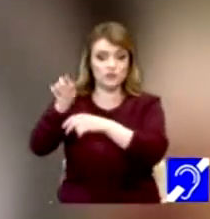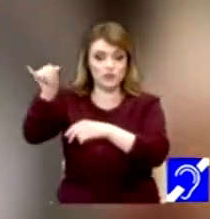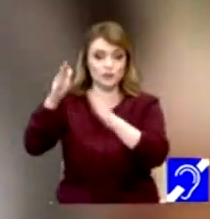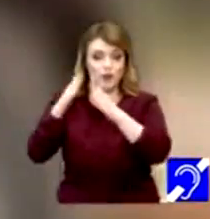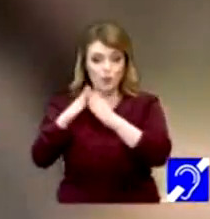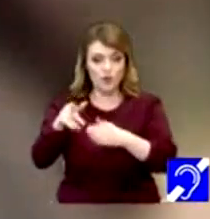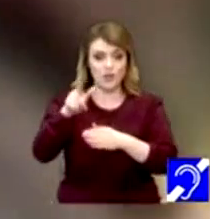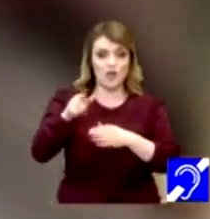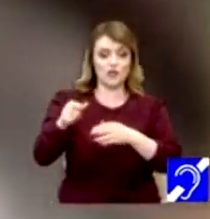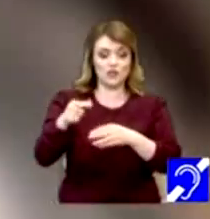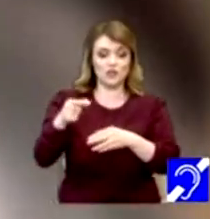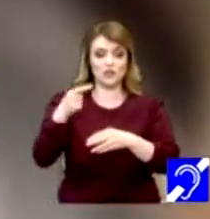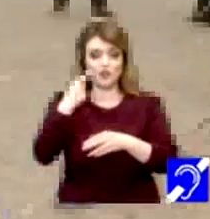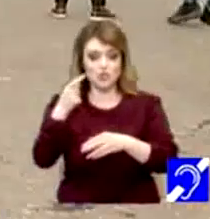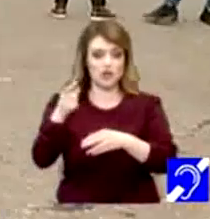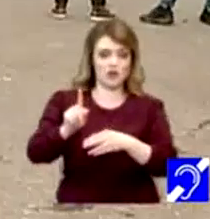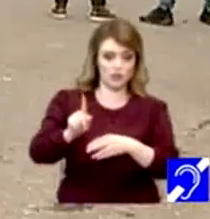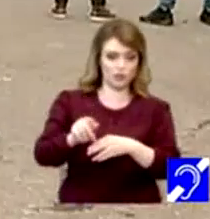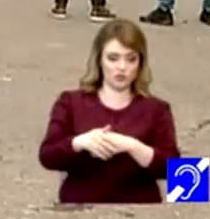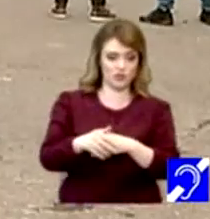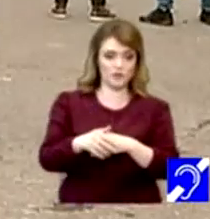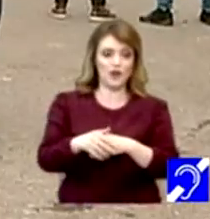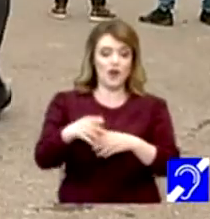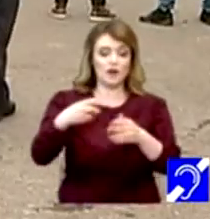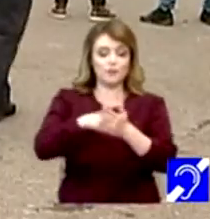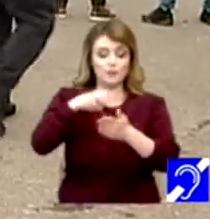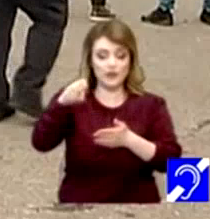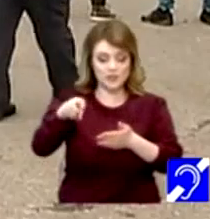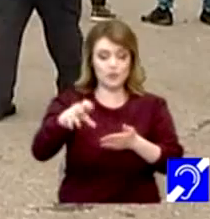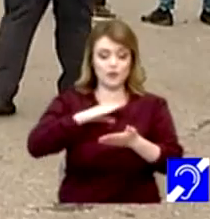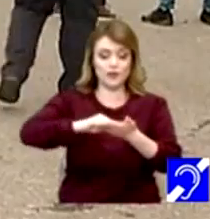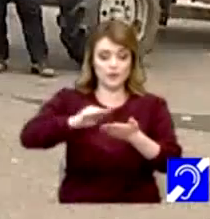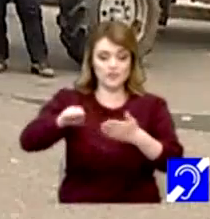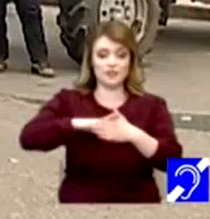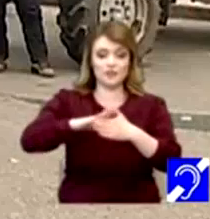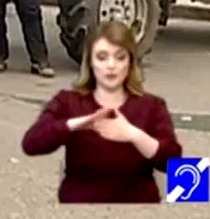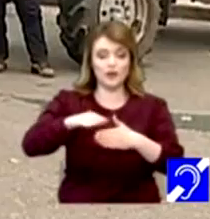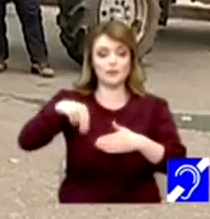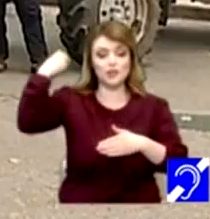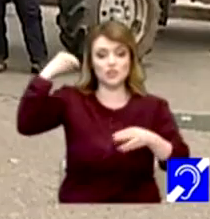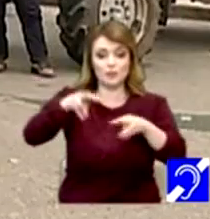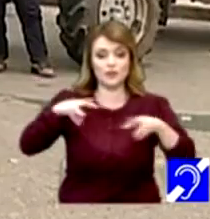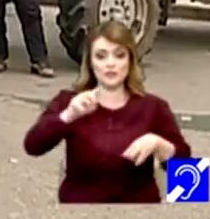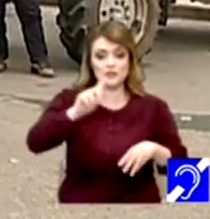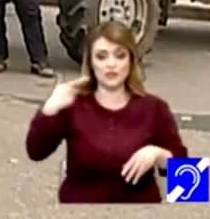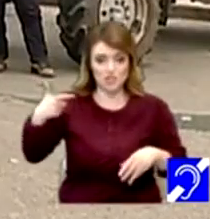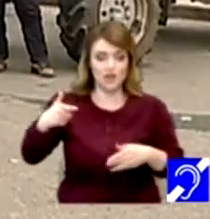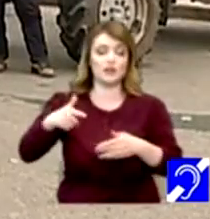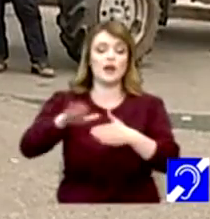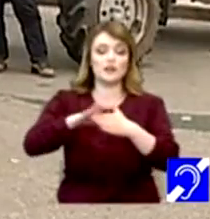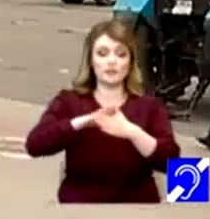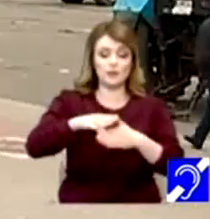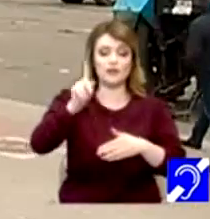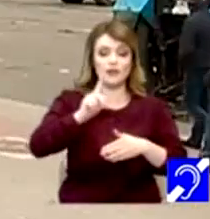Declarația a fost expediată președintelui Parlamentului, Zinaida Greceanei, premierului interimar Aureliu Ciocu și ministrului de interne,